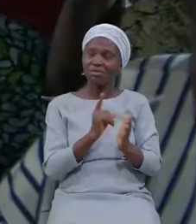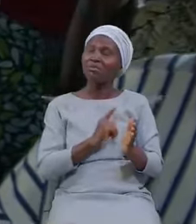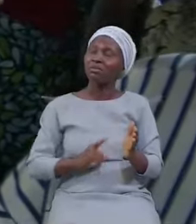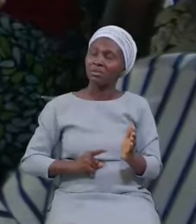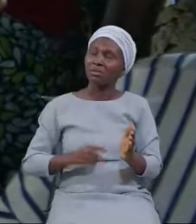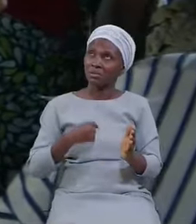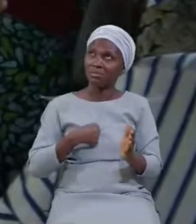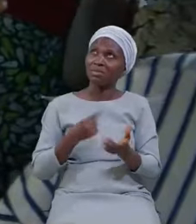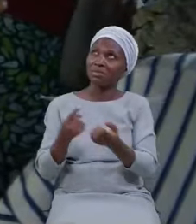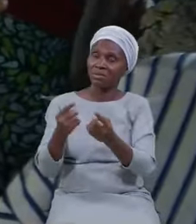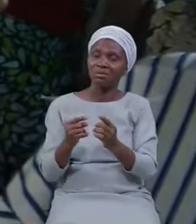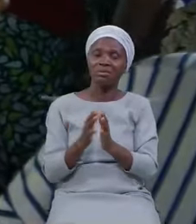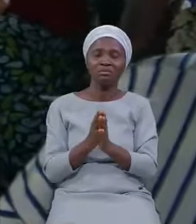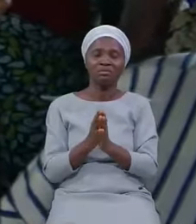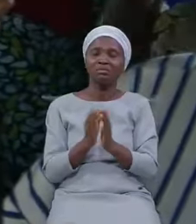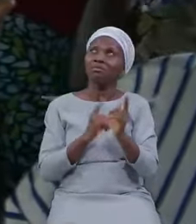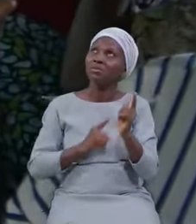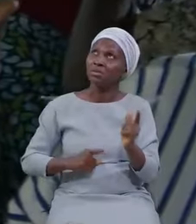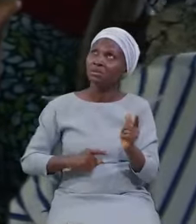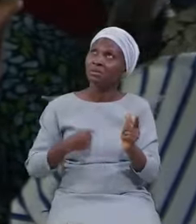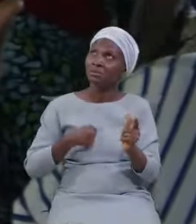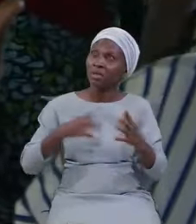Seigneur, j'accepte.